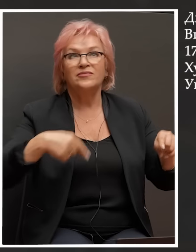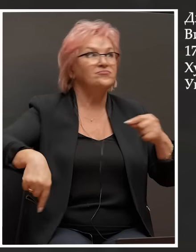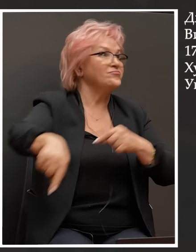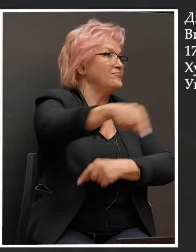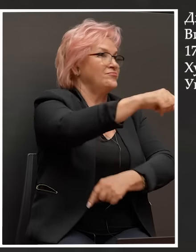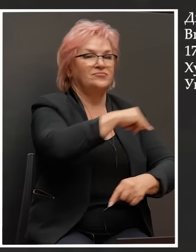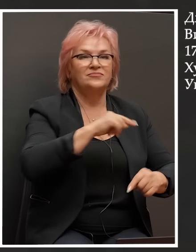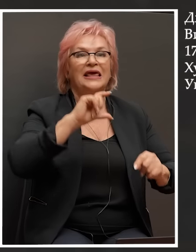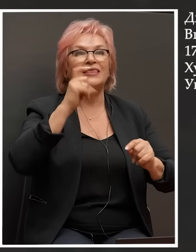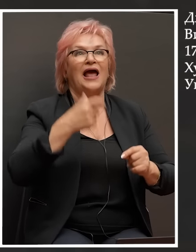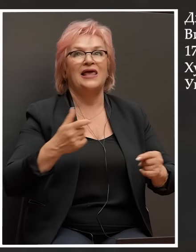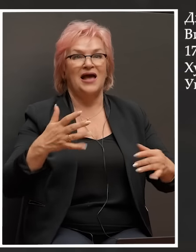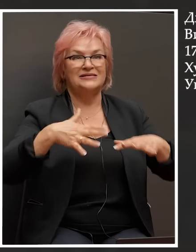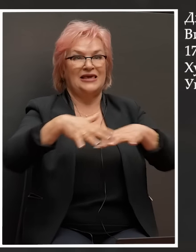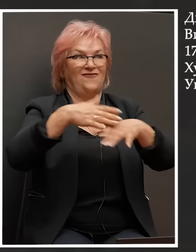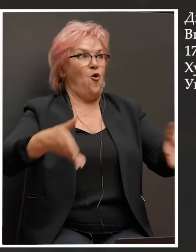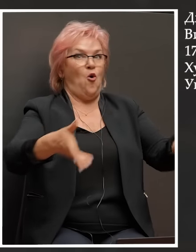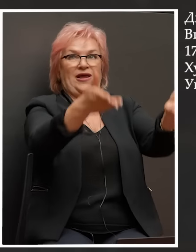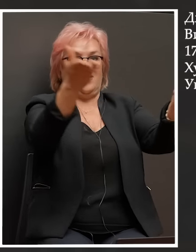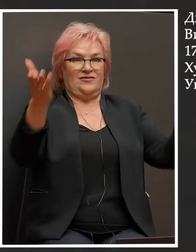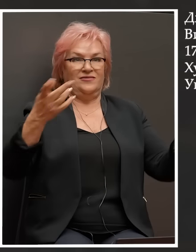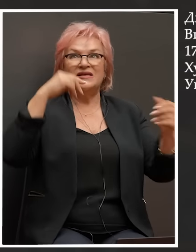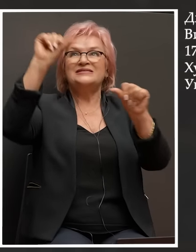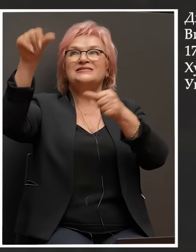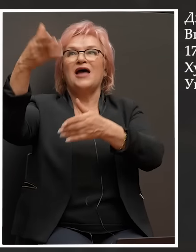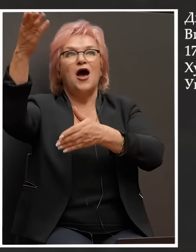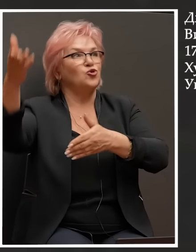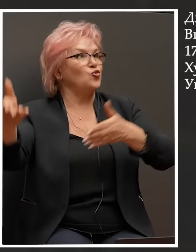вокруг нас прекрасные статуи,